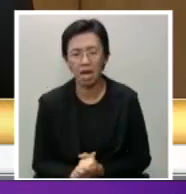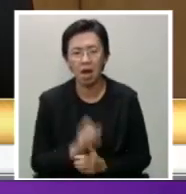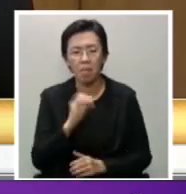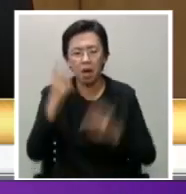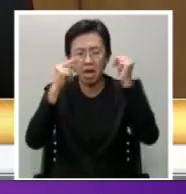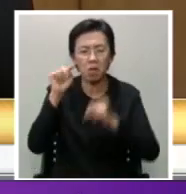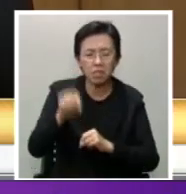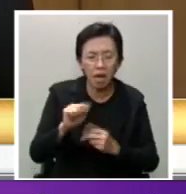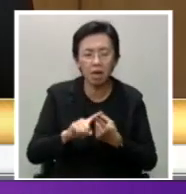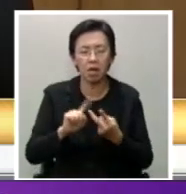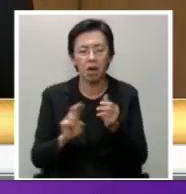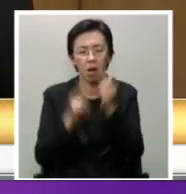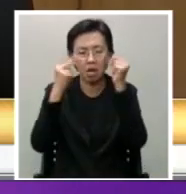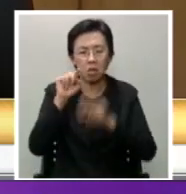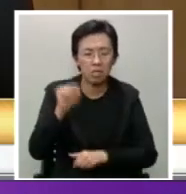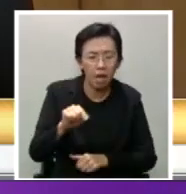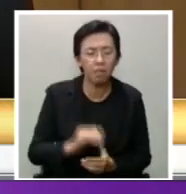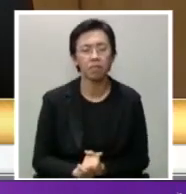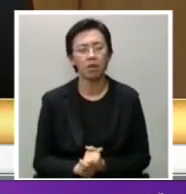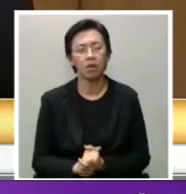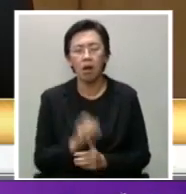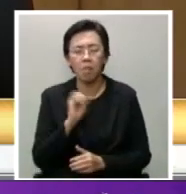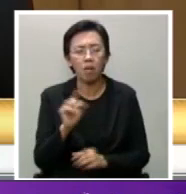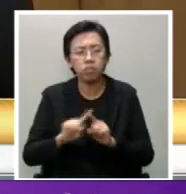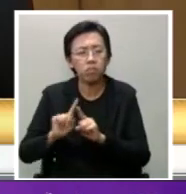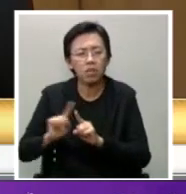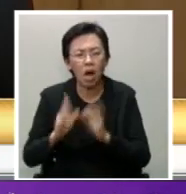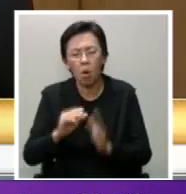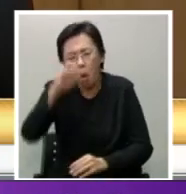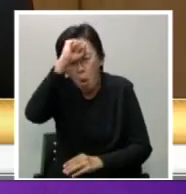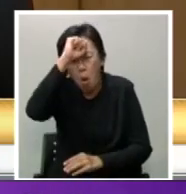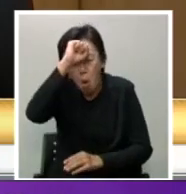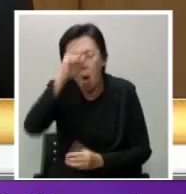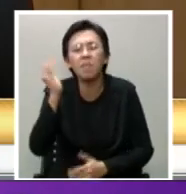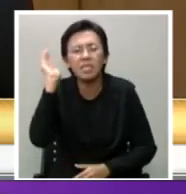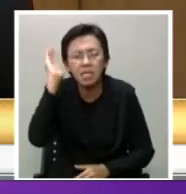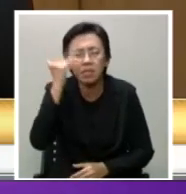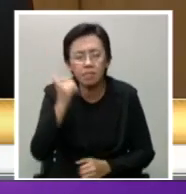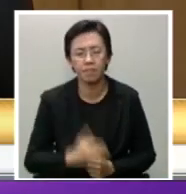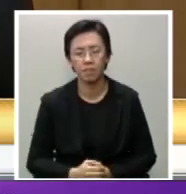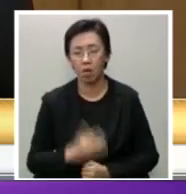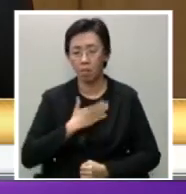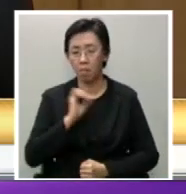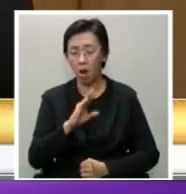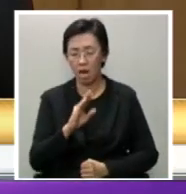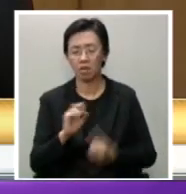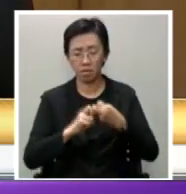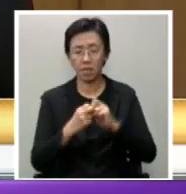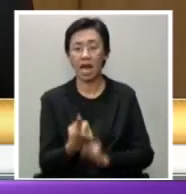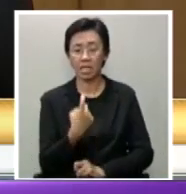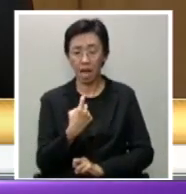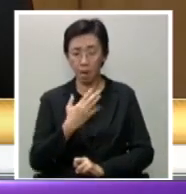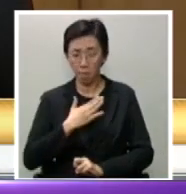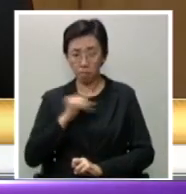ายกสั่งอ้างรองนายกสั่งโน่นนี่ไปไอ้คนโง่ไปเชื่อนะผมบอกแล้วให้มาถามผมว่าผมสั่งจ